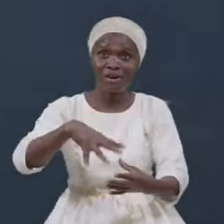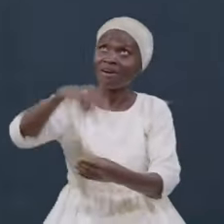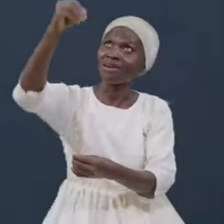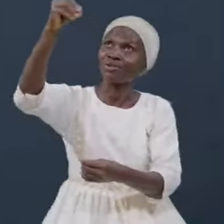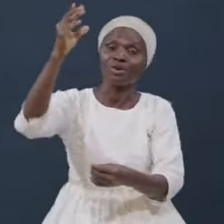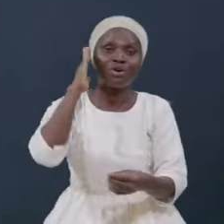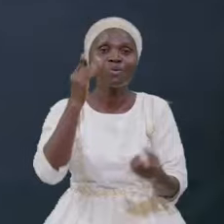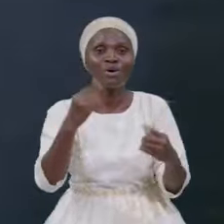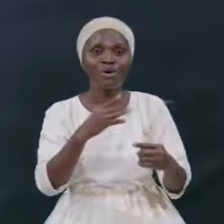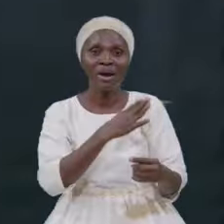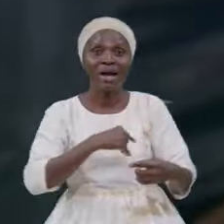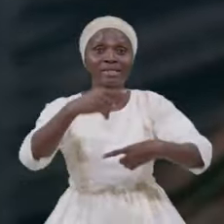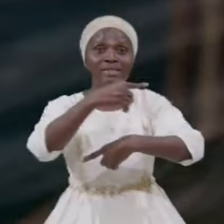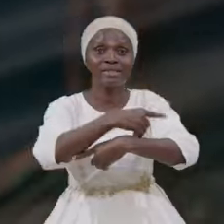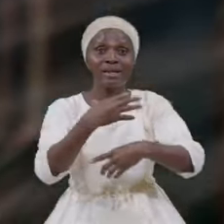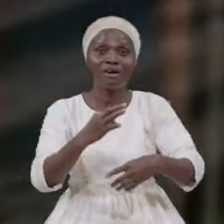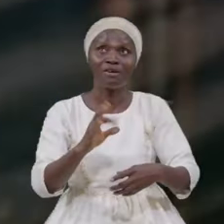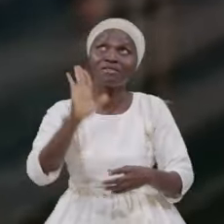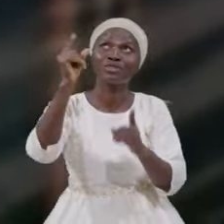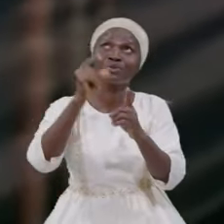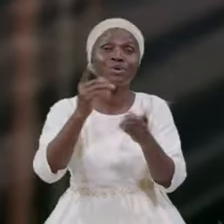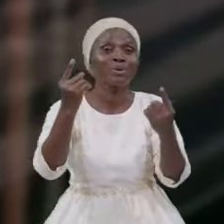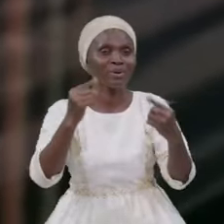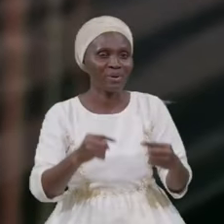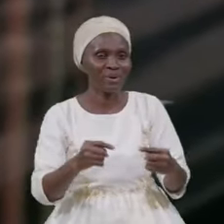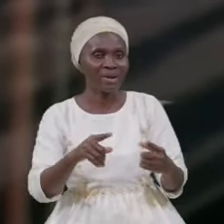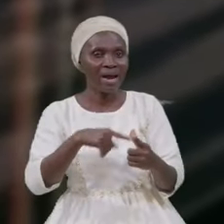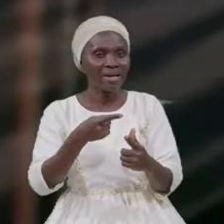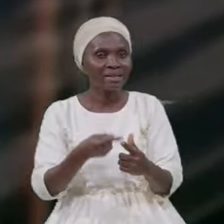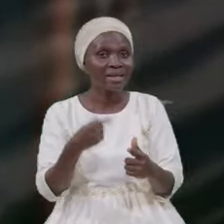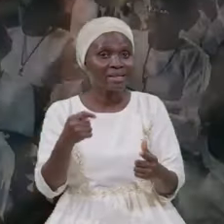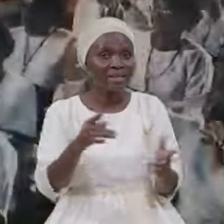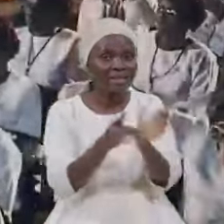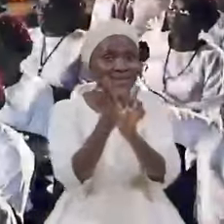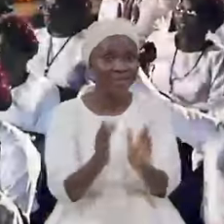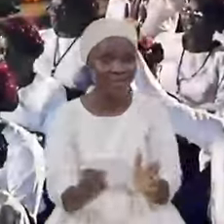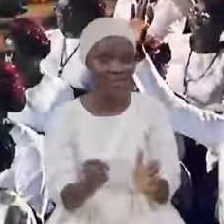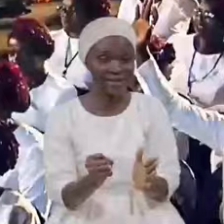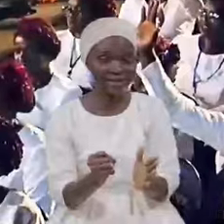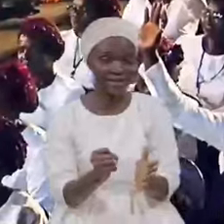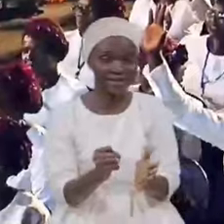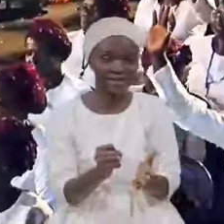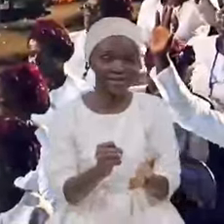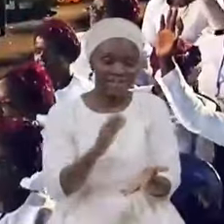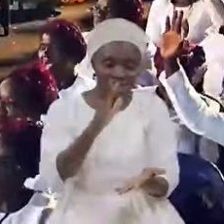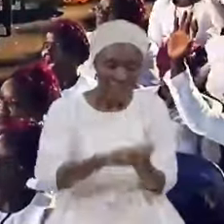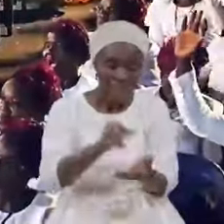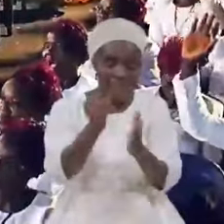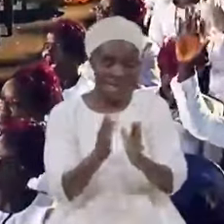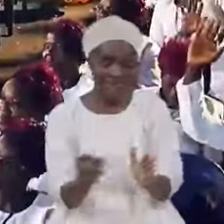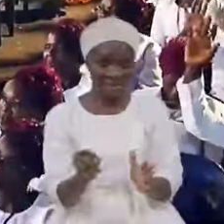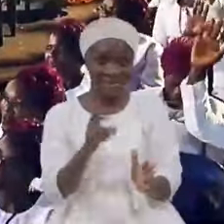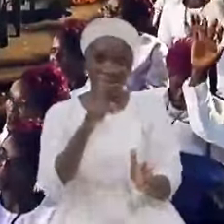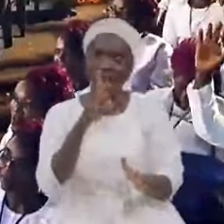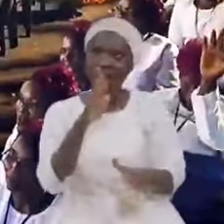viendra, et les saints marcheront pour le ciel. Est-ce que je serai là? Est-ce que je serai là?